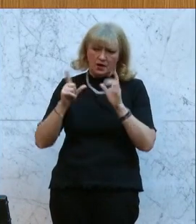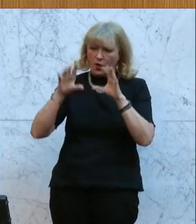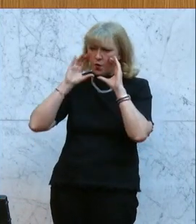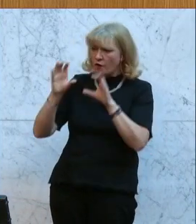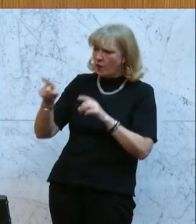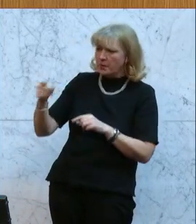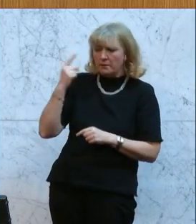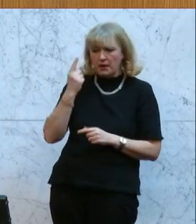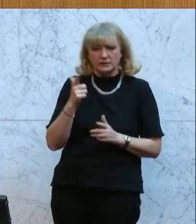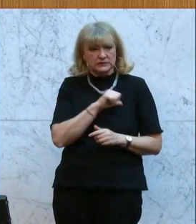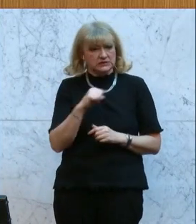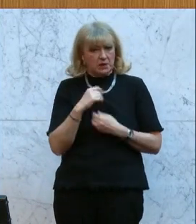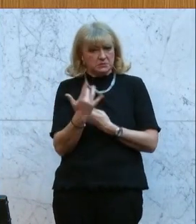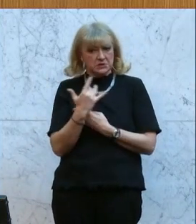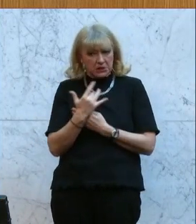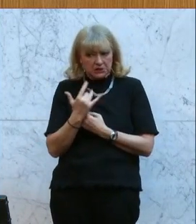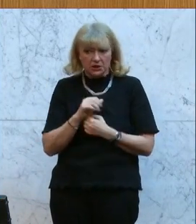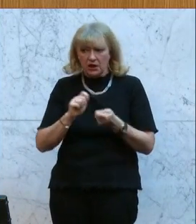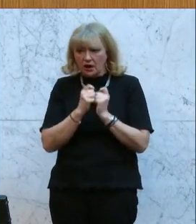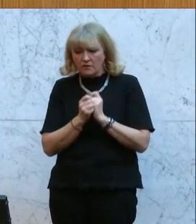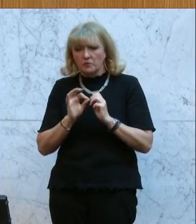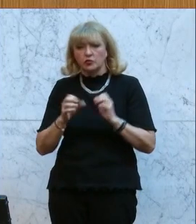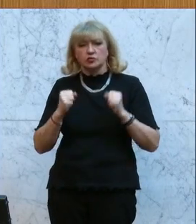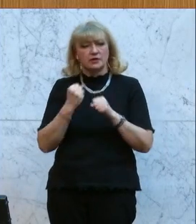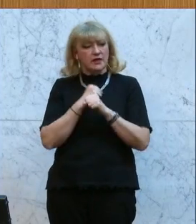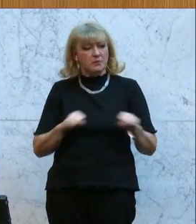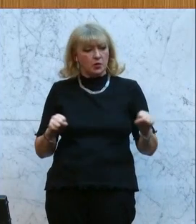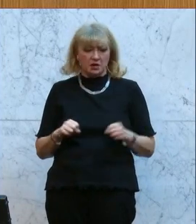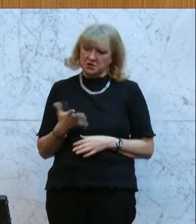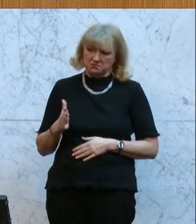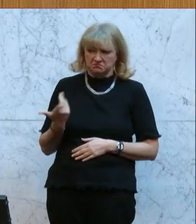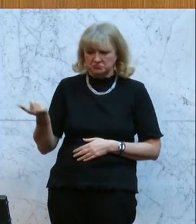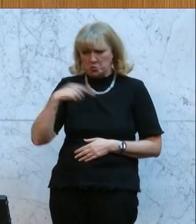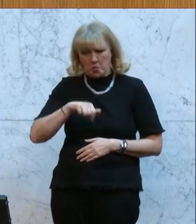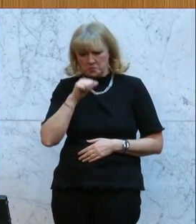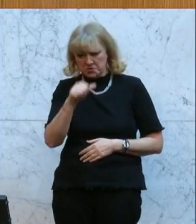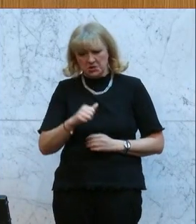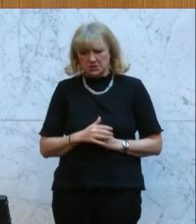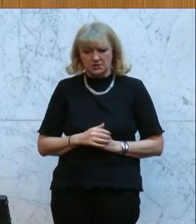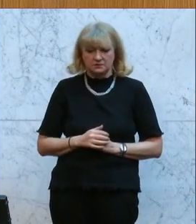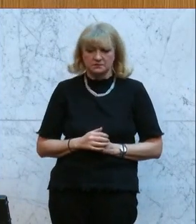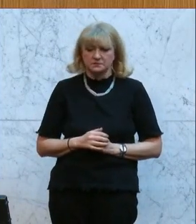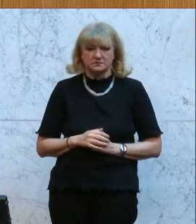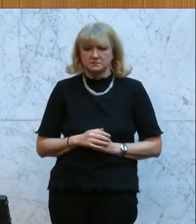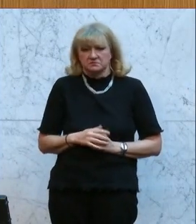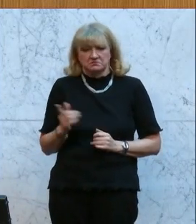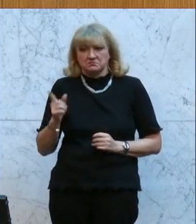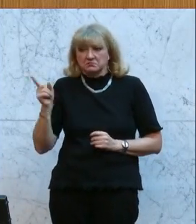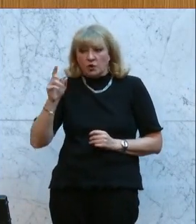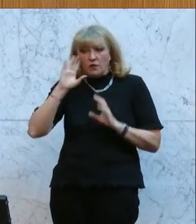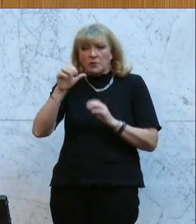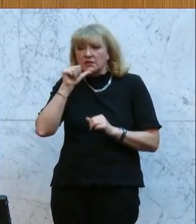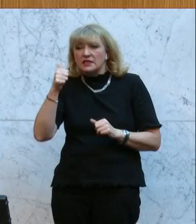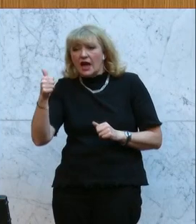Selbstkritik. Ist Selbstkritik und Reformen für eine Stärkung unserer Demokratie jetzt nicht zu erwarten. Sie reagiert nicht mal darauf, dass